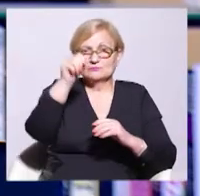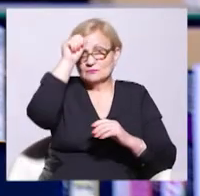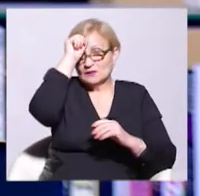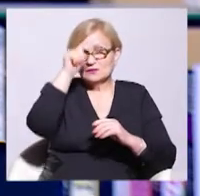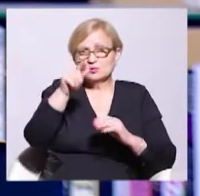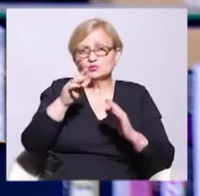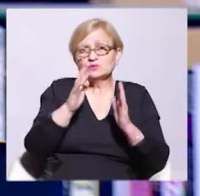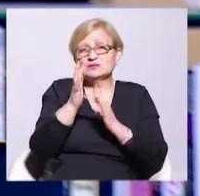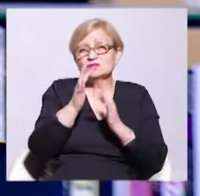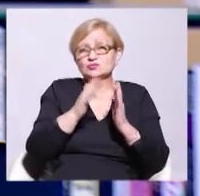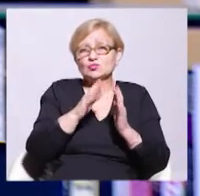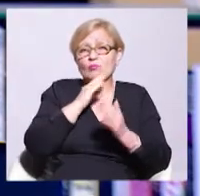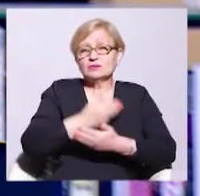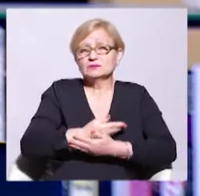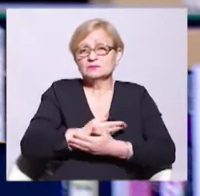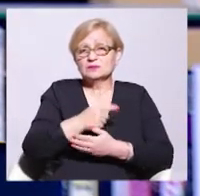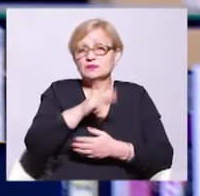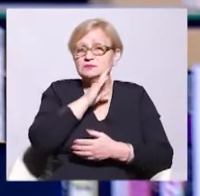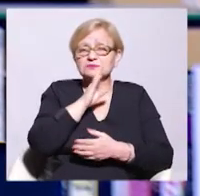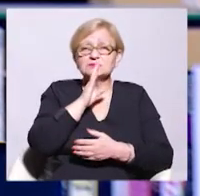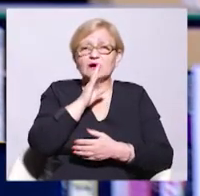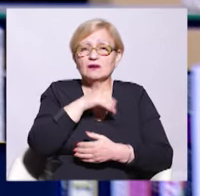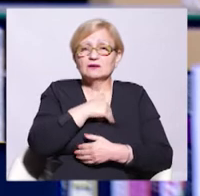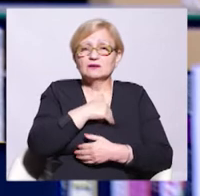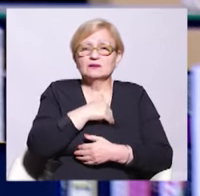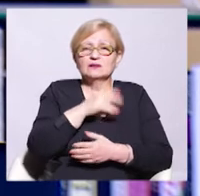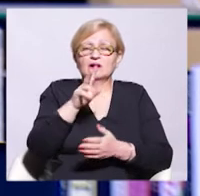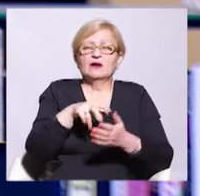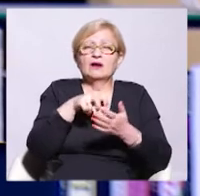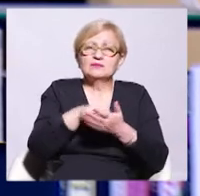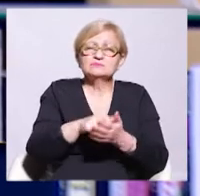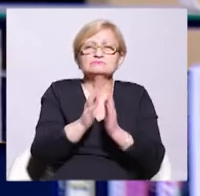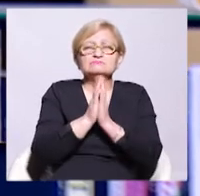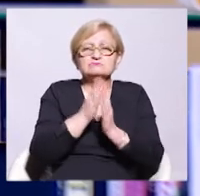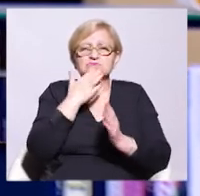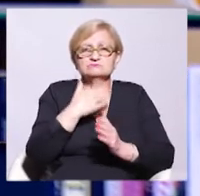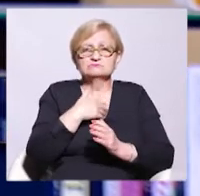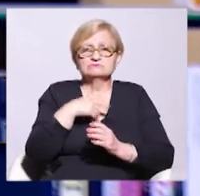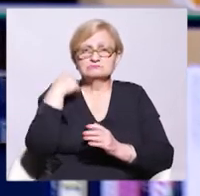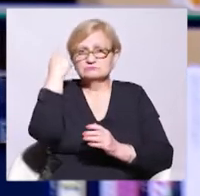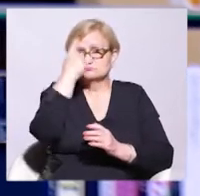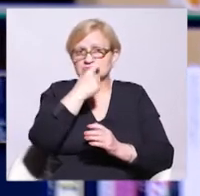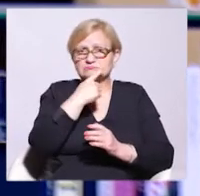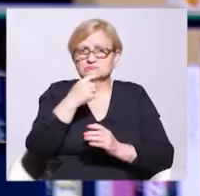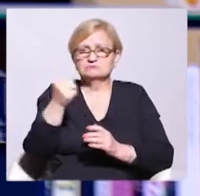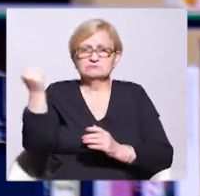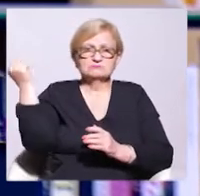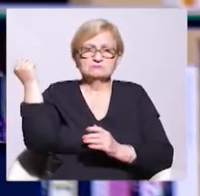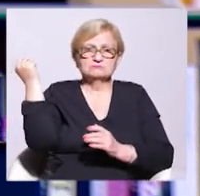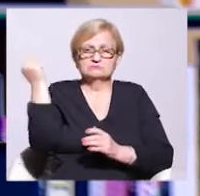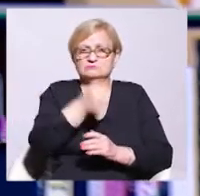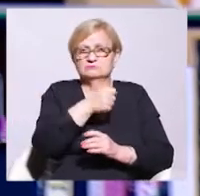ღვთისმშობლის ხატს, რომლის წინაშეც ეს ქვრივი თურმე დიდი სიყვარულით ლოცულობდა, სახეში მახვილი